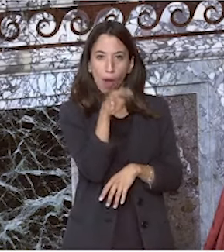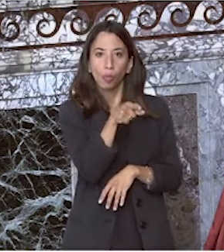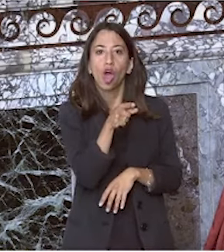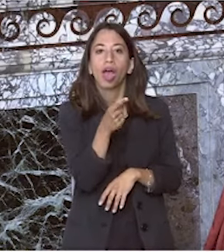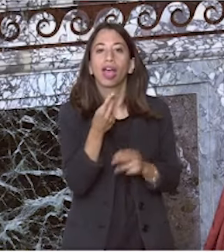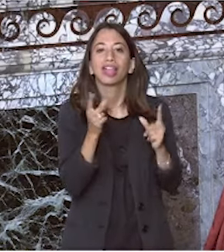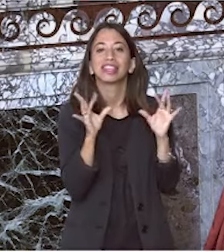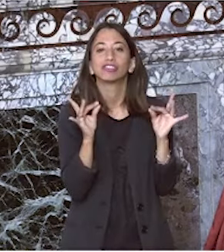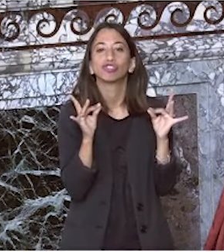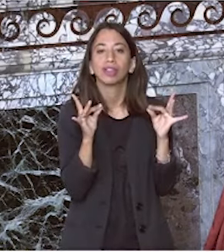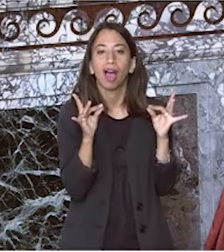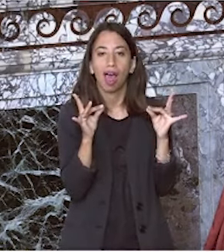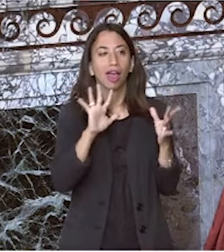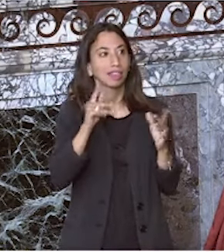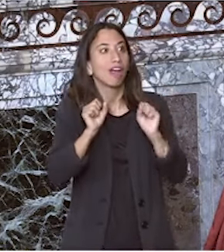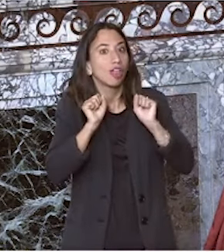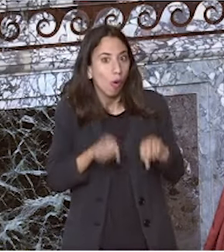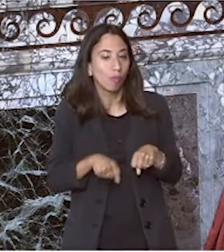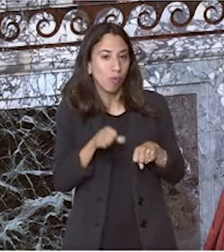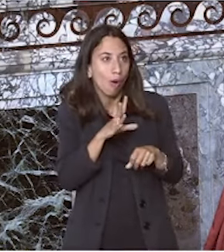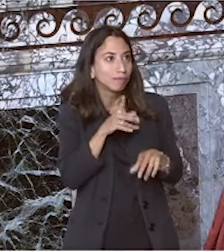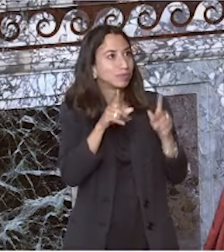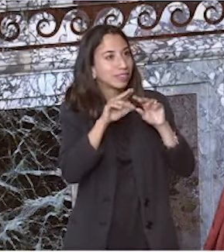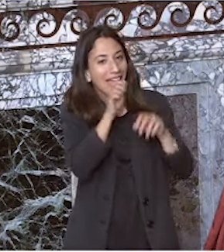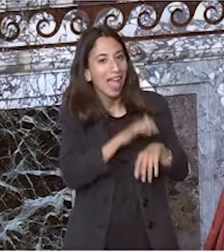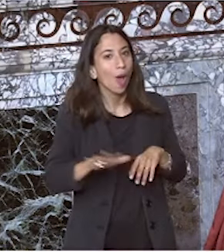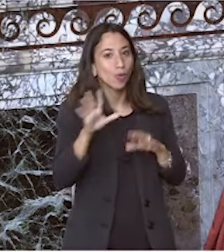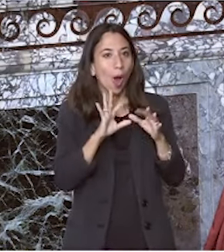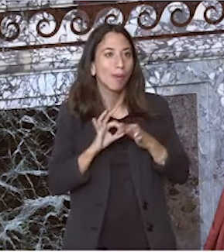comune in tutta l'Unione Monetaria.